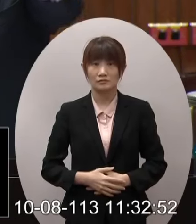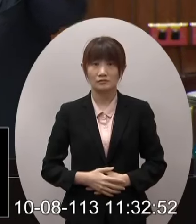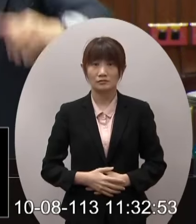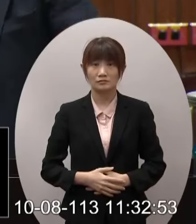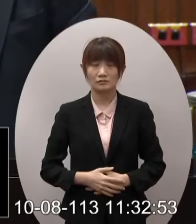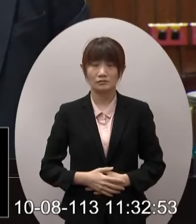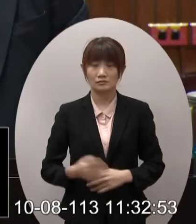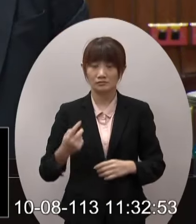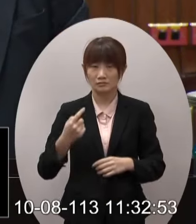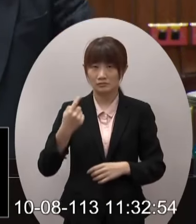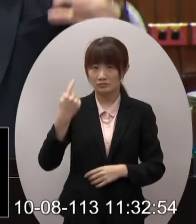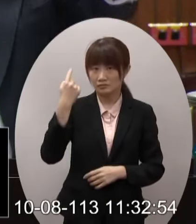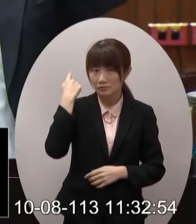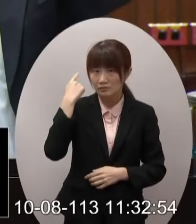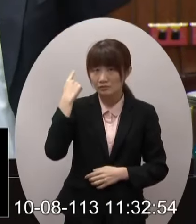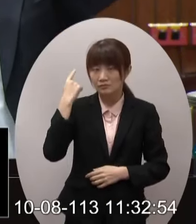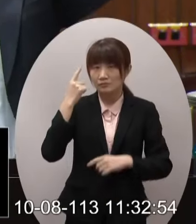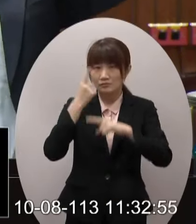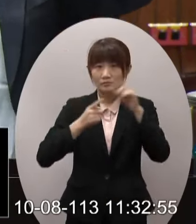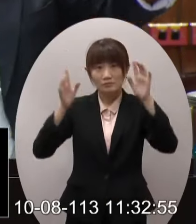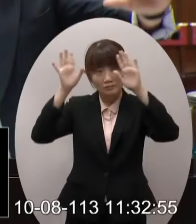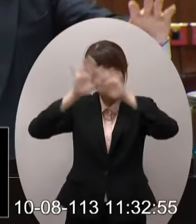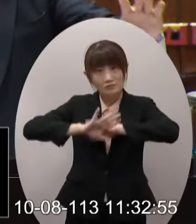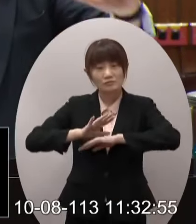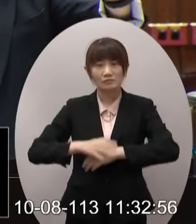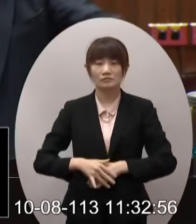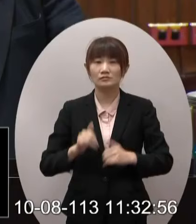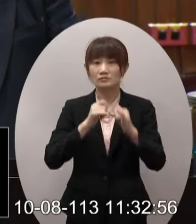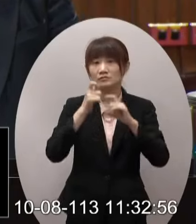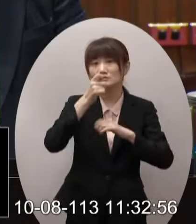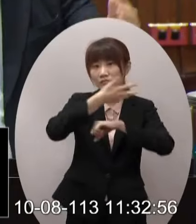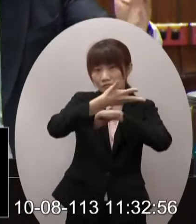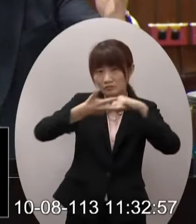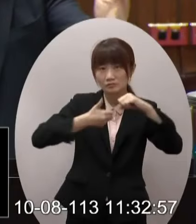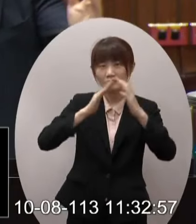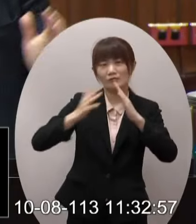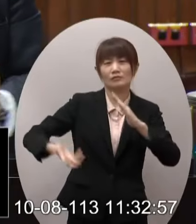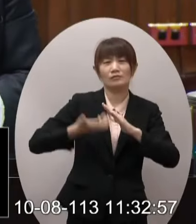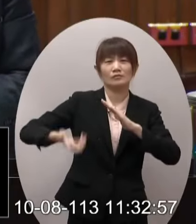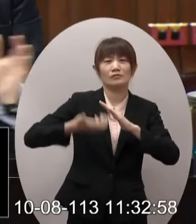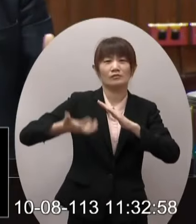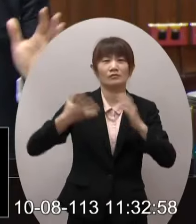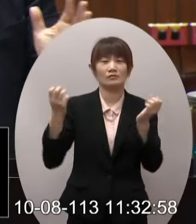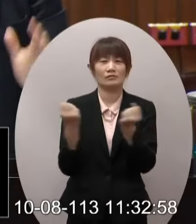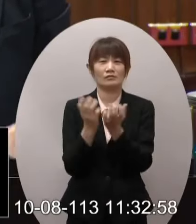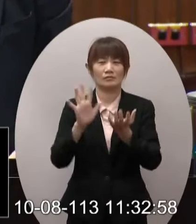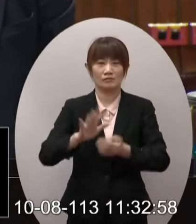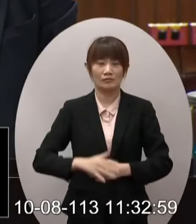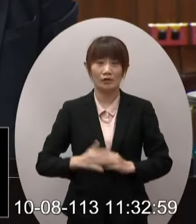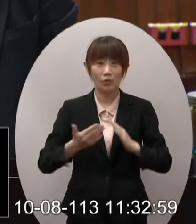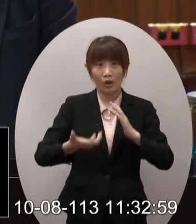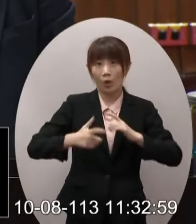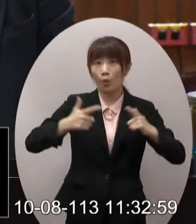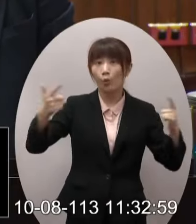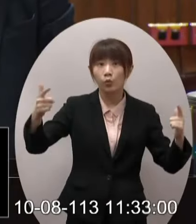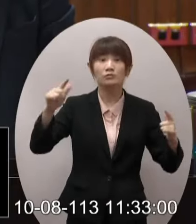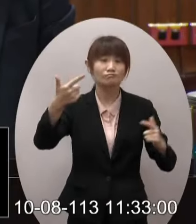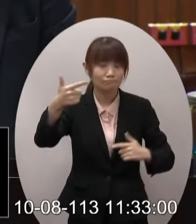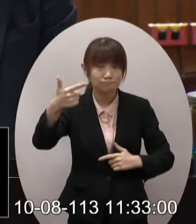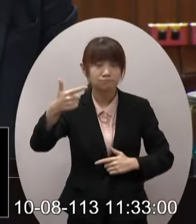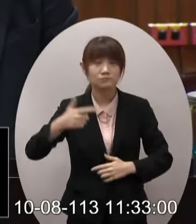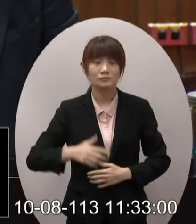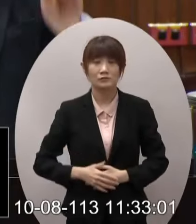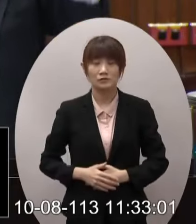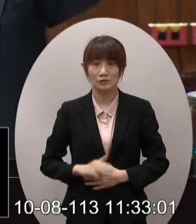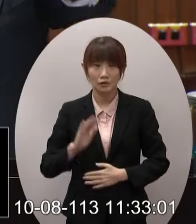昨天凌晨啊，在社子岛又发生一个火灾，那个火灾还不算大型的哦，结